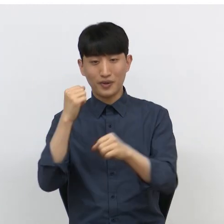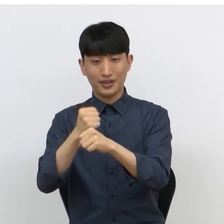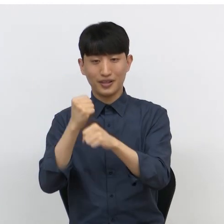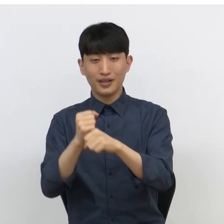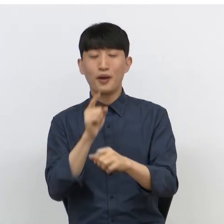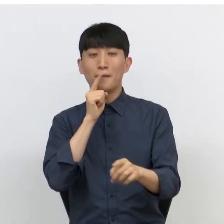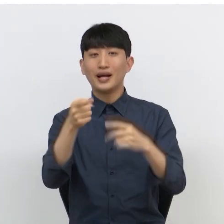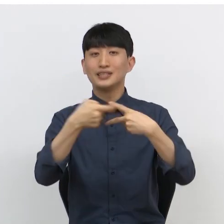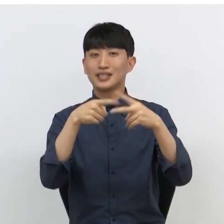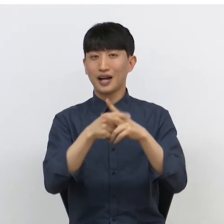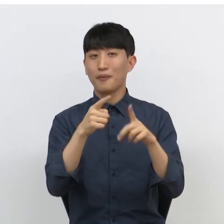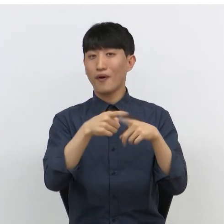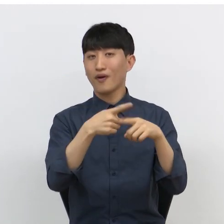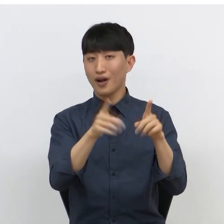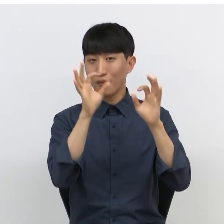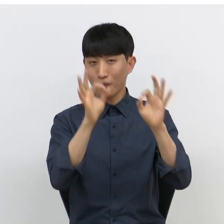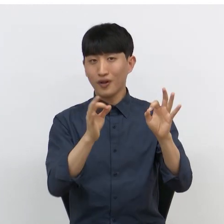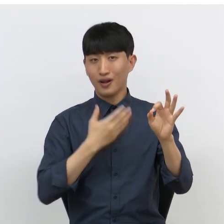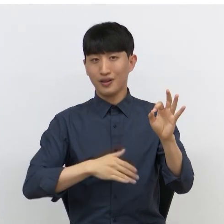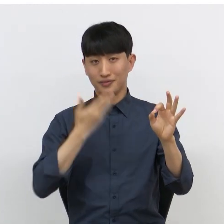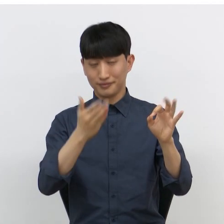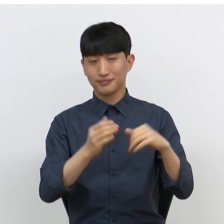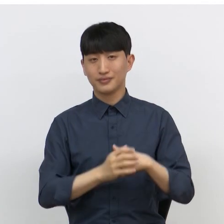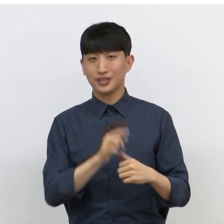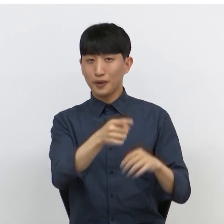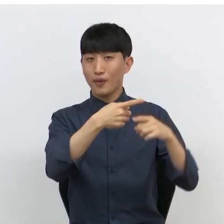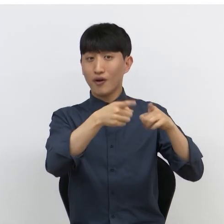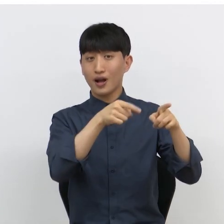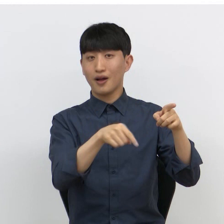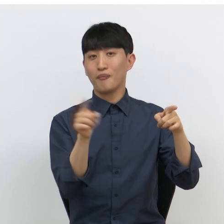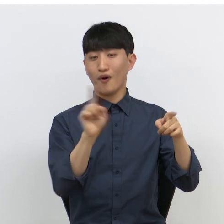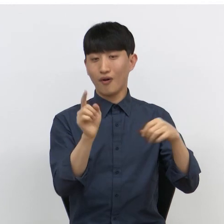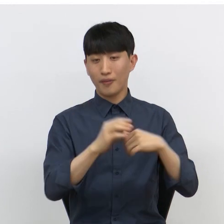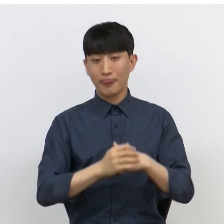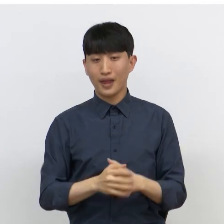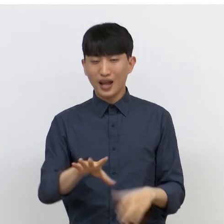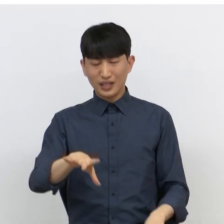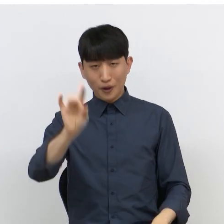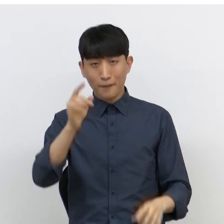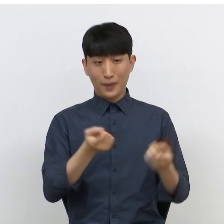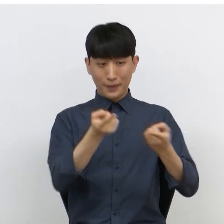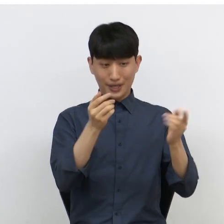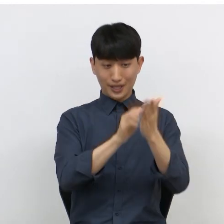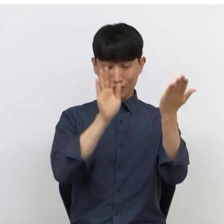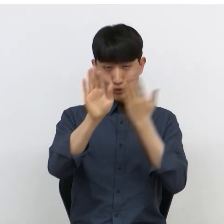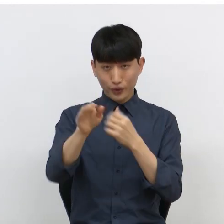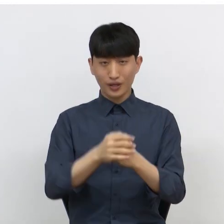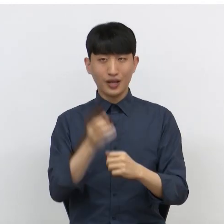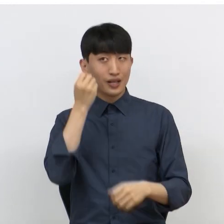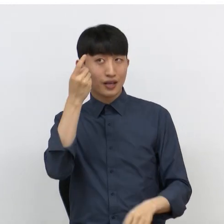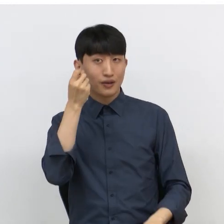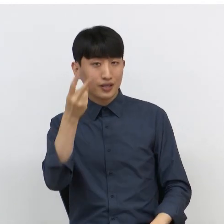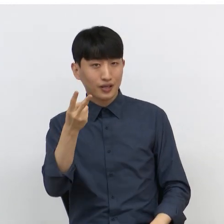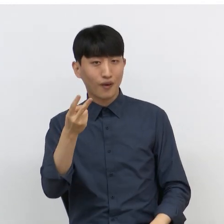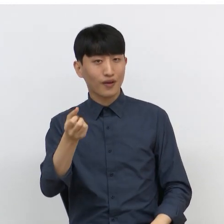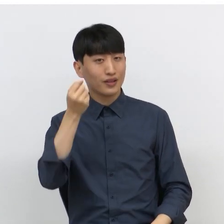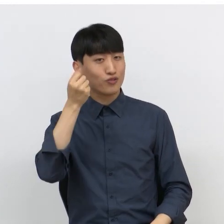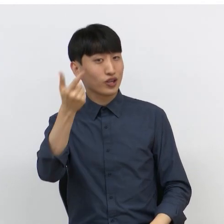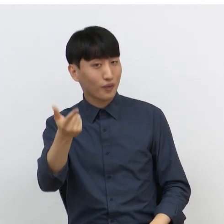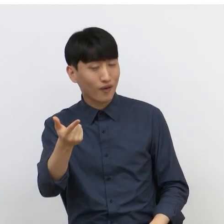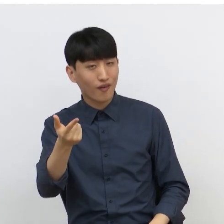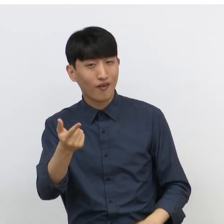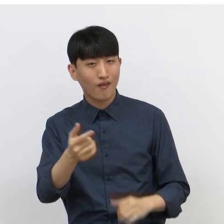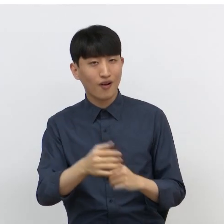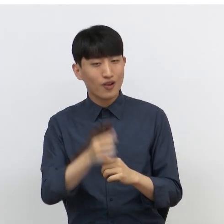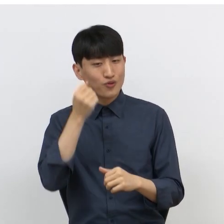있습니다. 그리고 이런 평가들은 주로 첫 매핑 할 때 바로 하고 1개월, 3개월, 6개월, 그 다음에